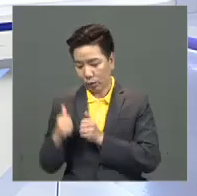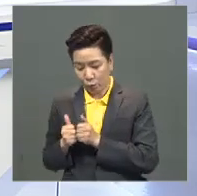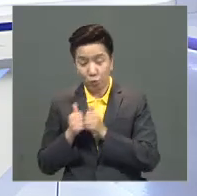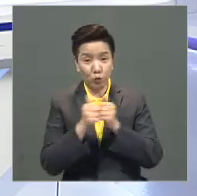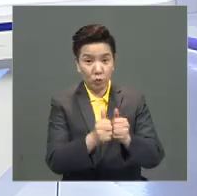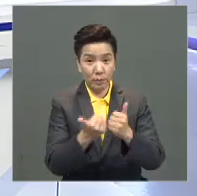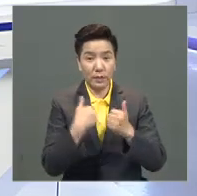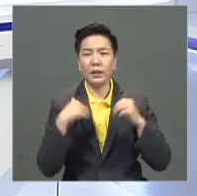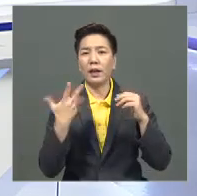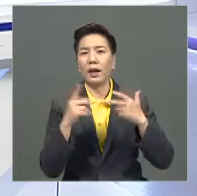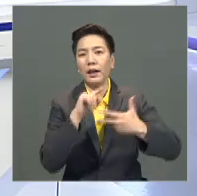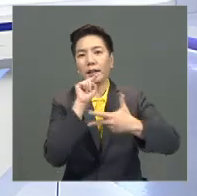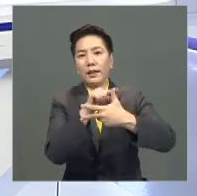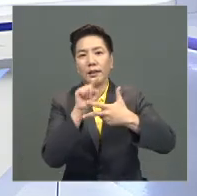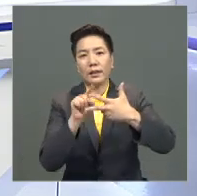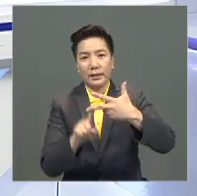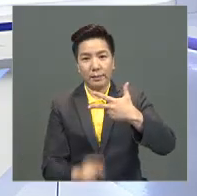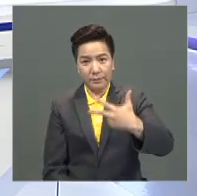ชั่วโมงเองจะลองใหม่นะฮะอ่ะมาคุยกันเรื่องของรายละเอียดมาตรการตามโครงการเราเที่ยวด้วยกันกันหน่อยครับจะมีสิทธิประโยชน์เนี่ย3